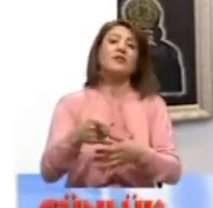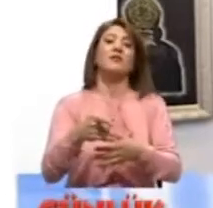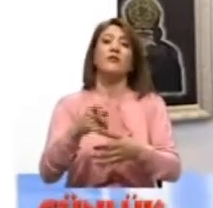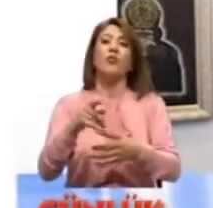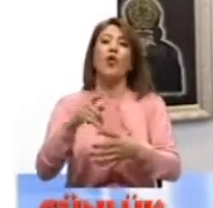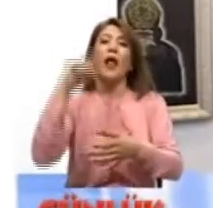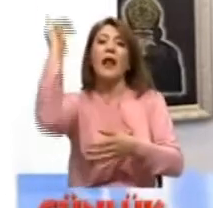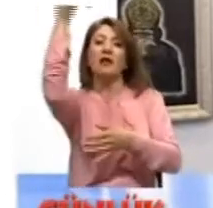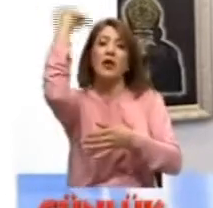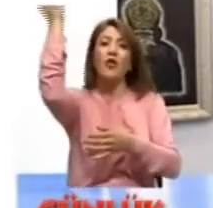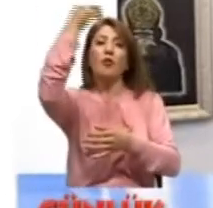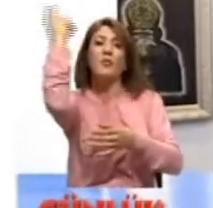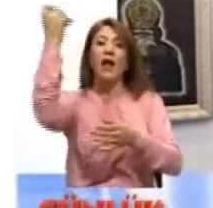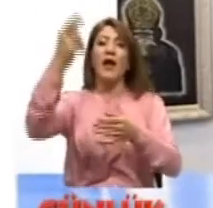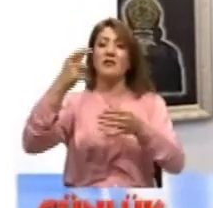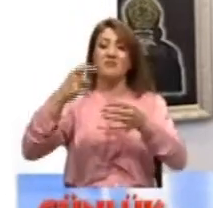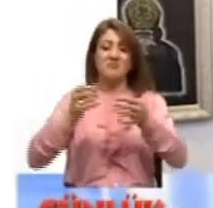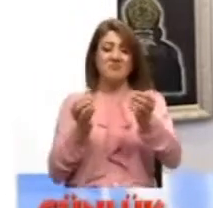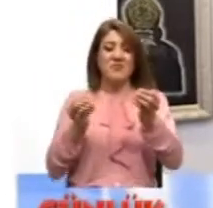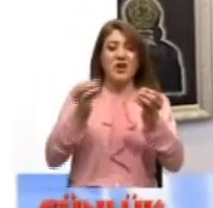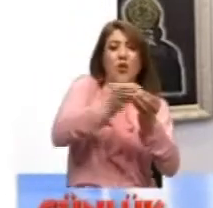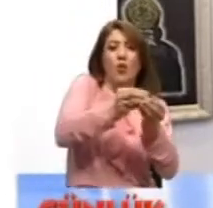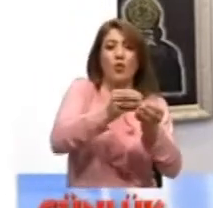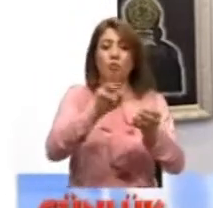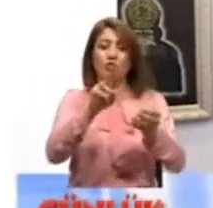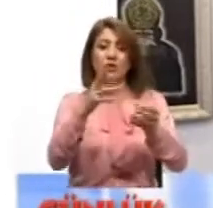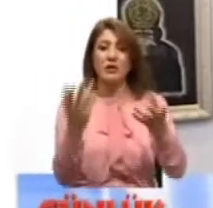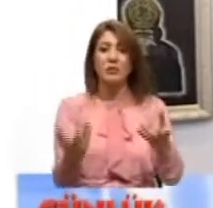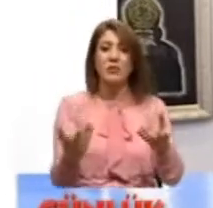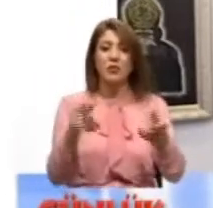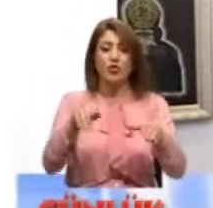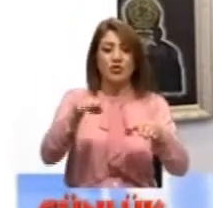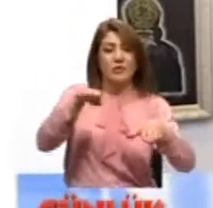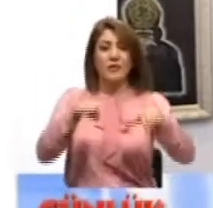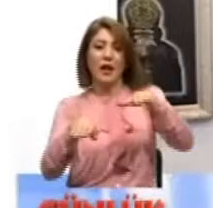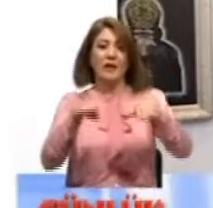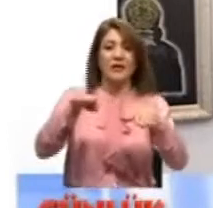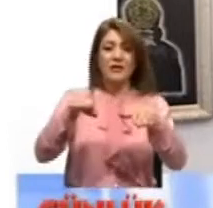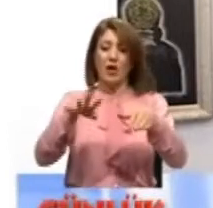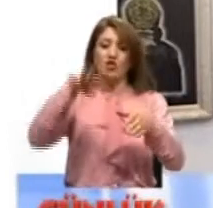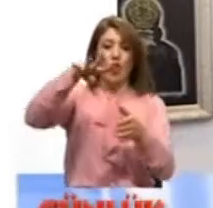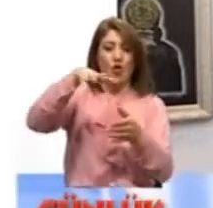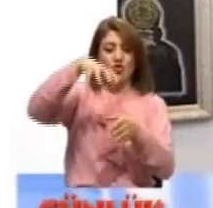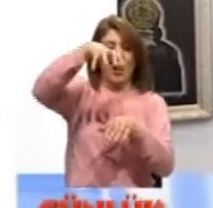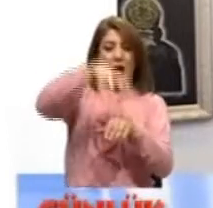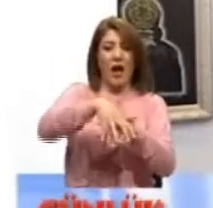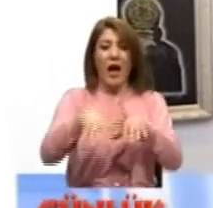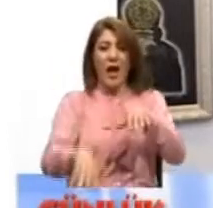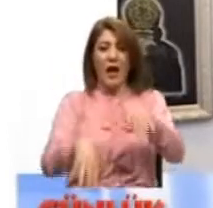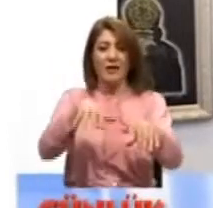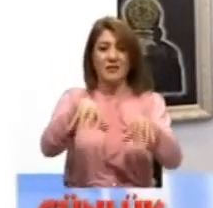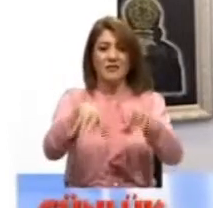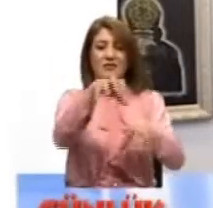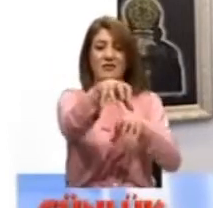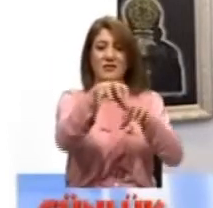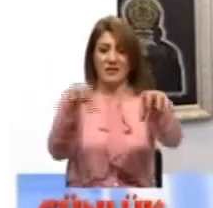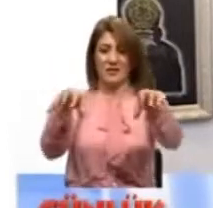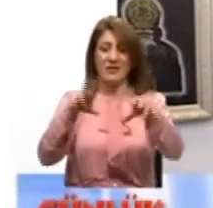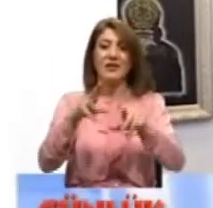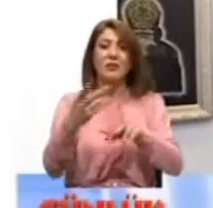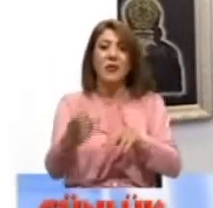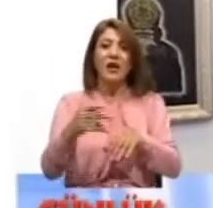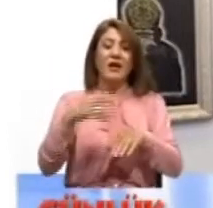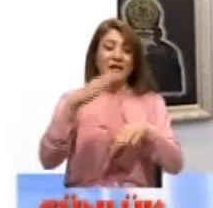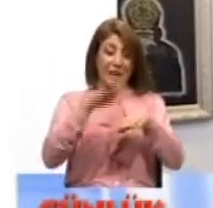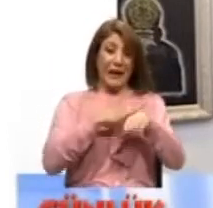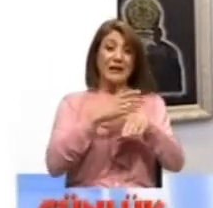işte helikopter pervanesi gibi bir mekanizma kurmuş her tarafı. Sanırım dengeyi de dört ayağı da sağlayarak. Yalnız bizim haberi veriş şeklimiz çok şeker.